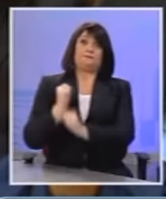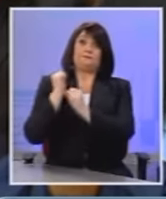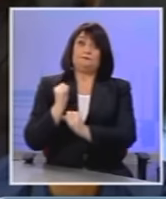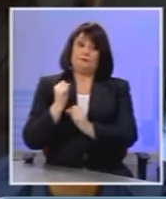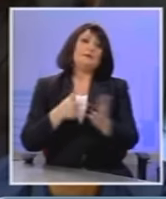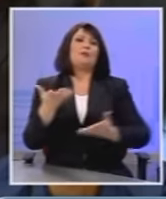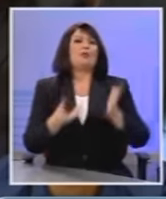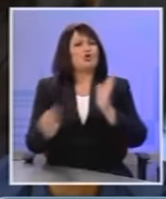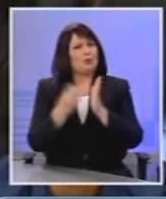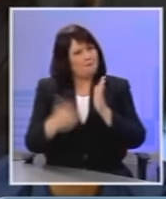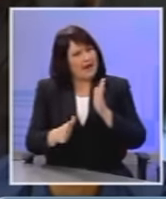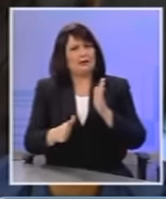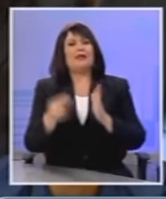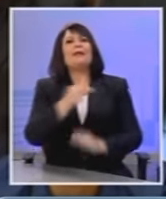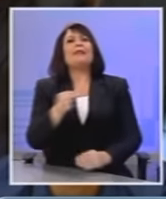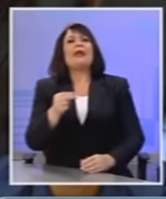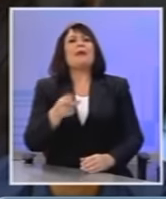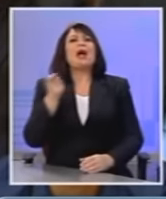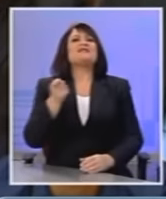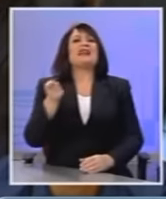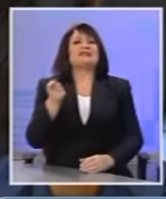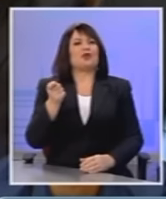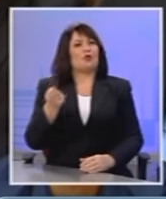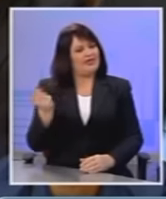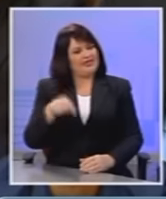στον προϋπολογισμό, το ζήτημα το ασφαλιστικό.